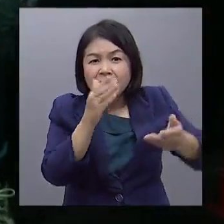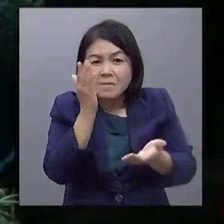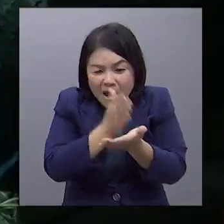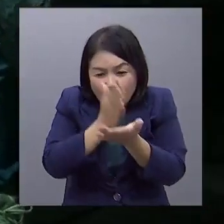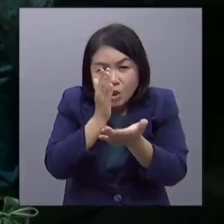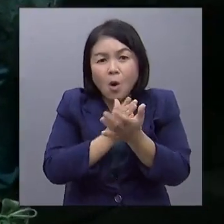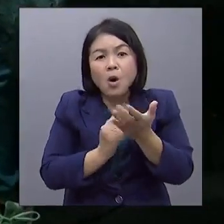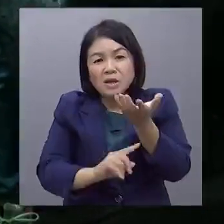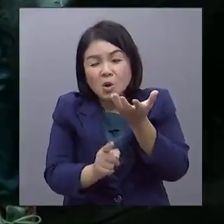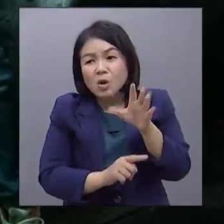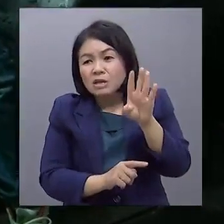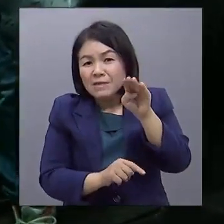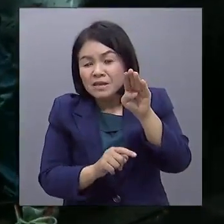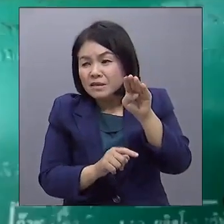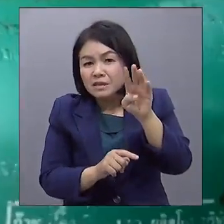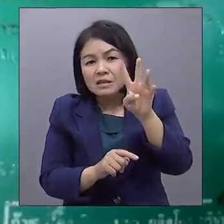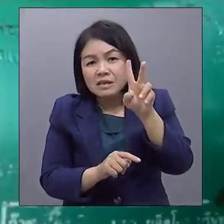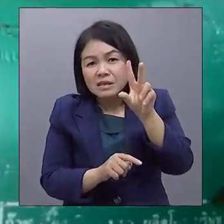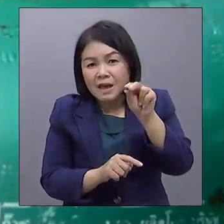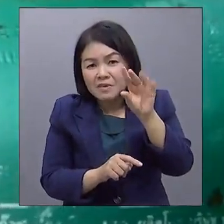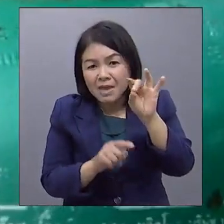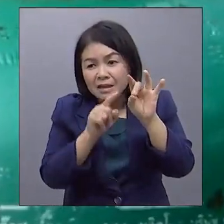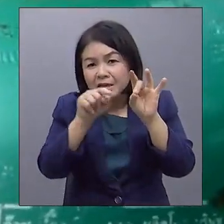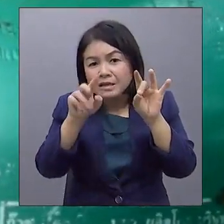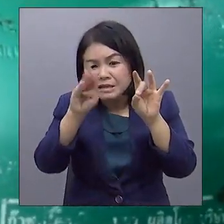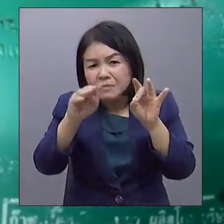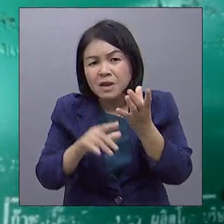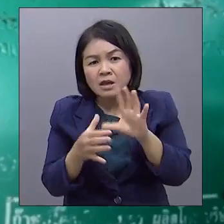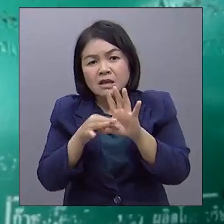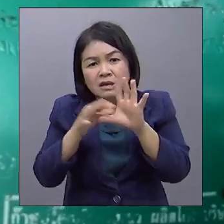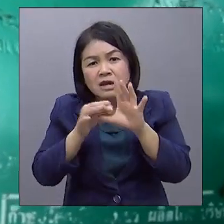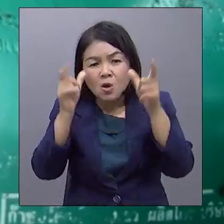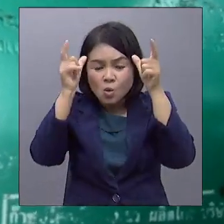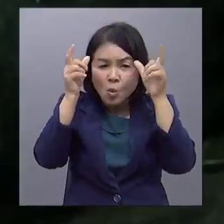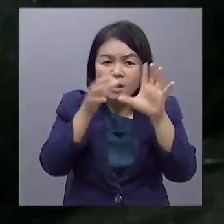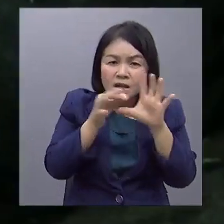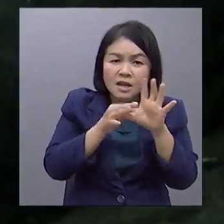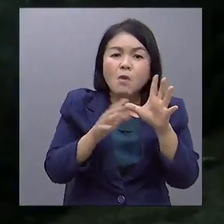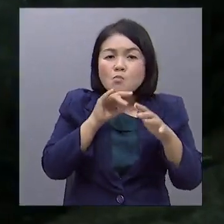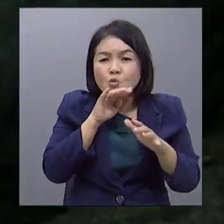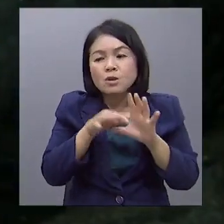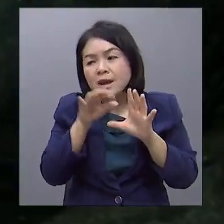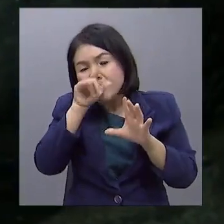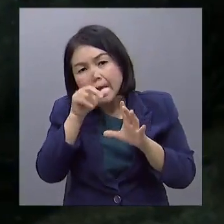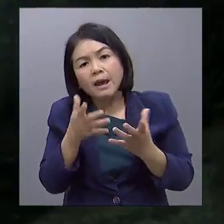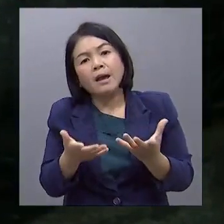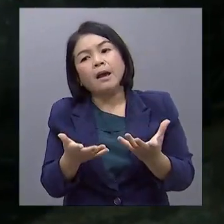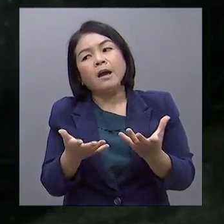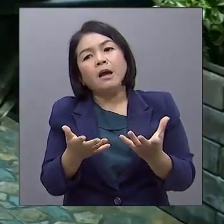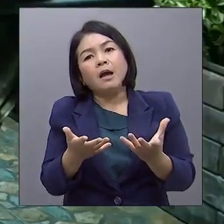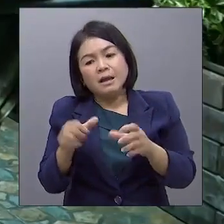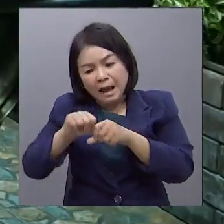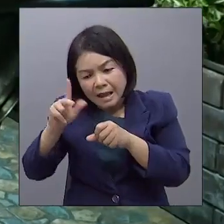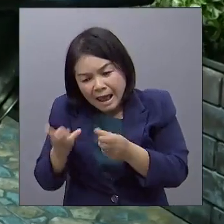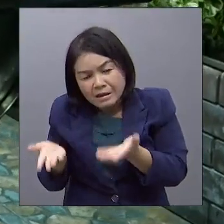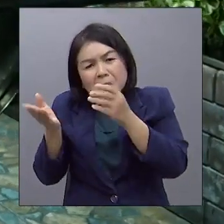นึง 38-40 บาทเนื้อสัตว์อีกส่วนราคาก๊าซที่ปรับขึ้นมาอีกเนี่ยต้นทุนก็ยิ่งสูงขึ้นกำ